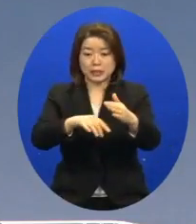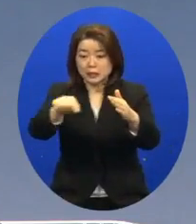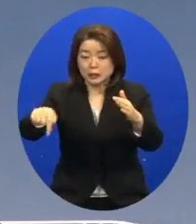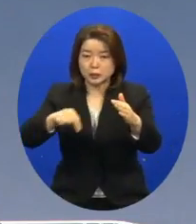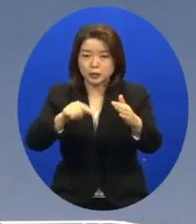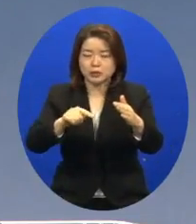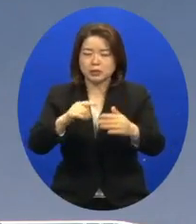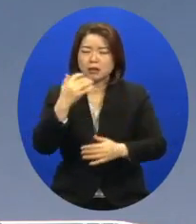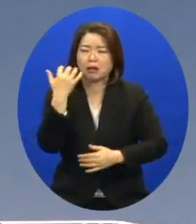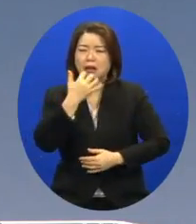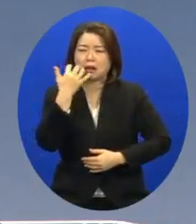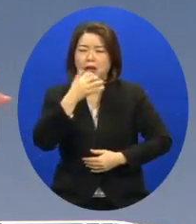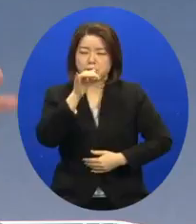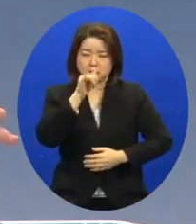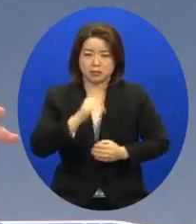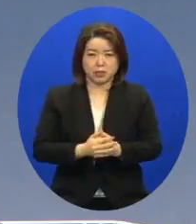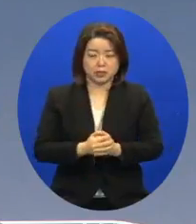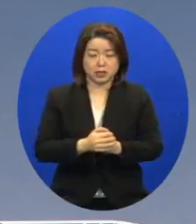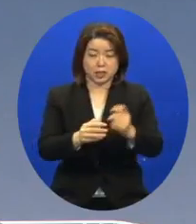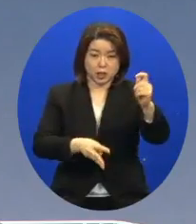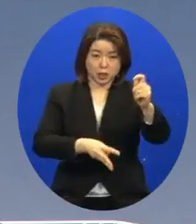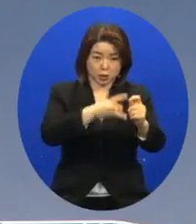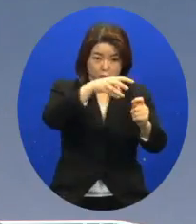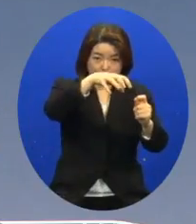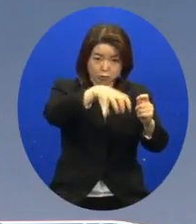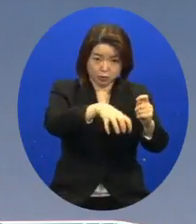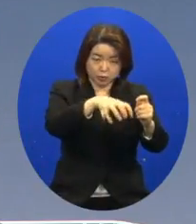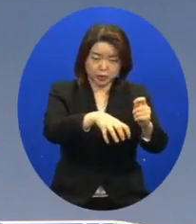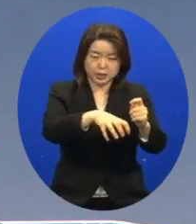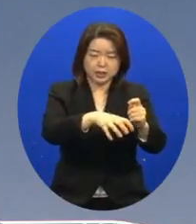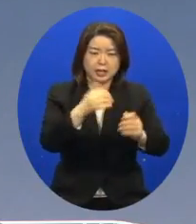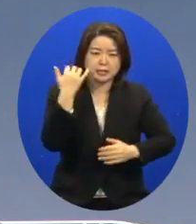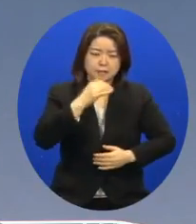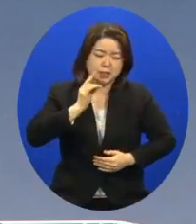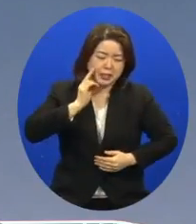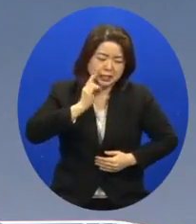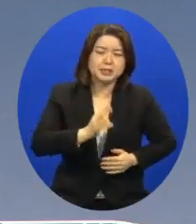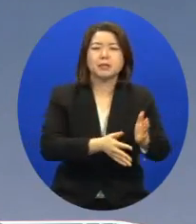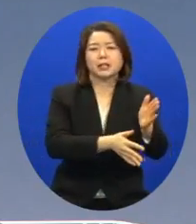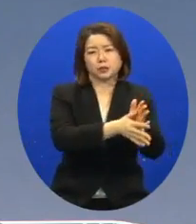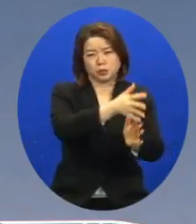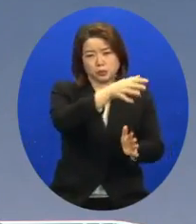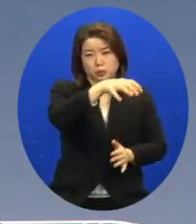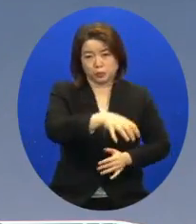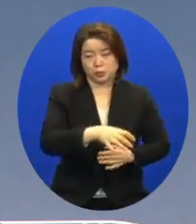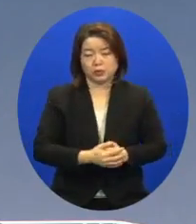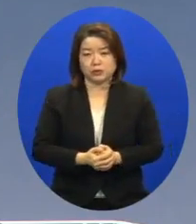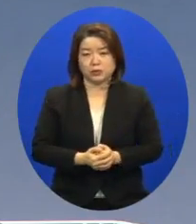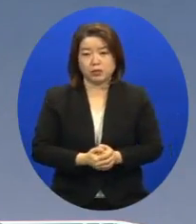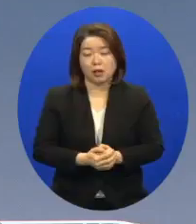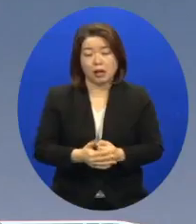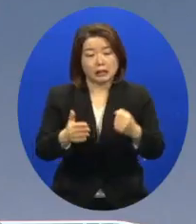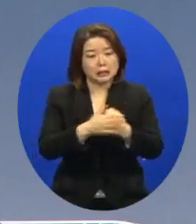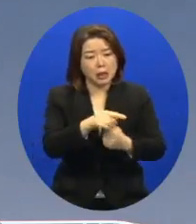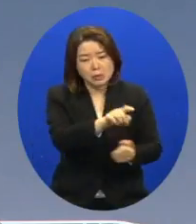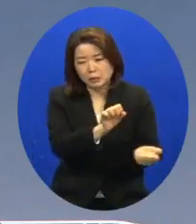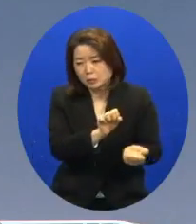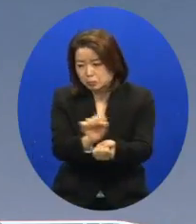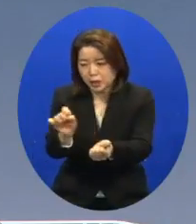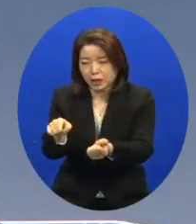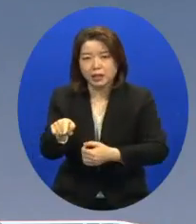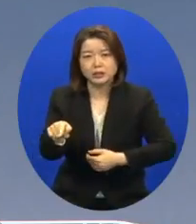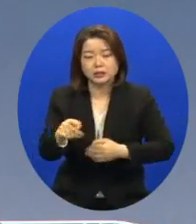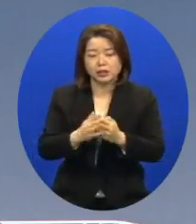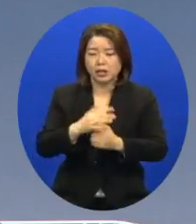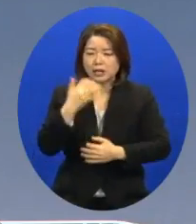합니다 고린도 라는 도시 자체가 음란한 도시였습니다 그래서 고린도 게 교인들도 음행 에 대하여